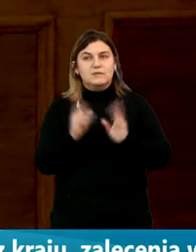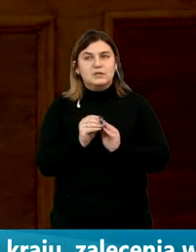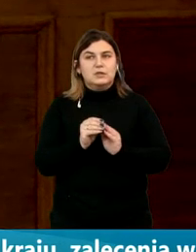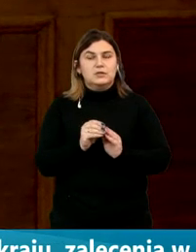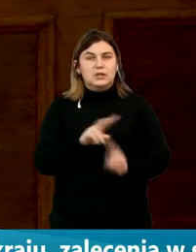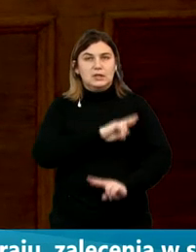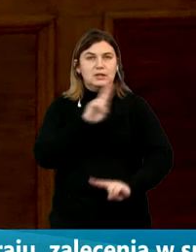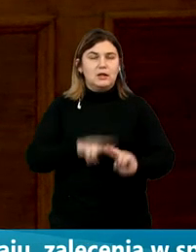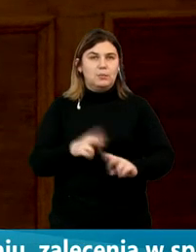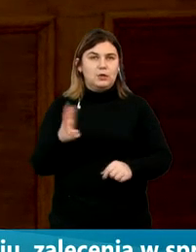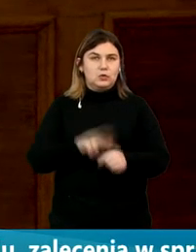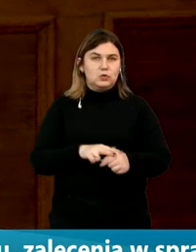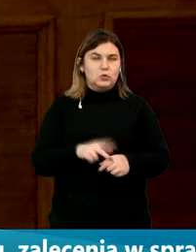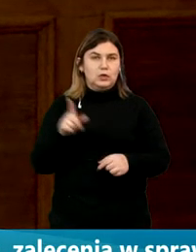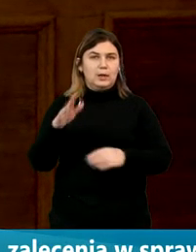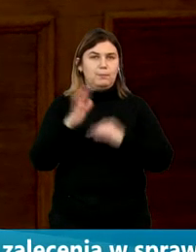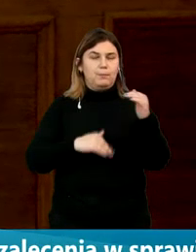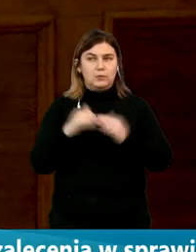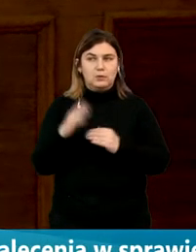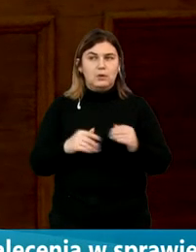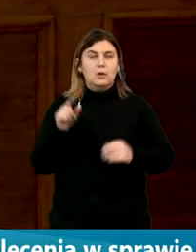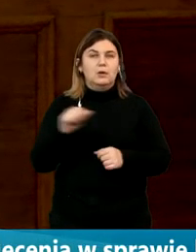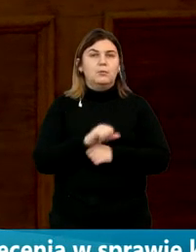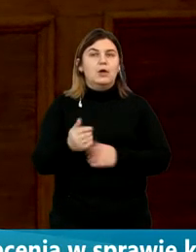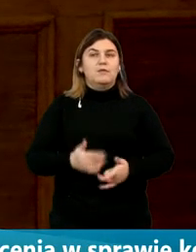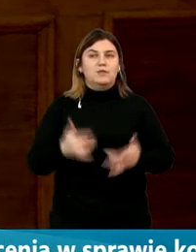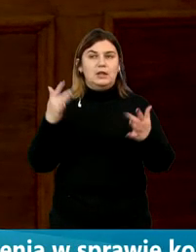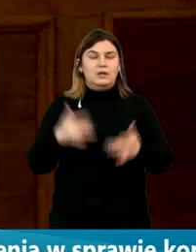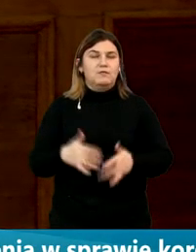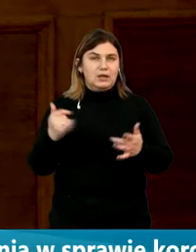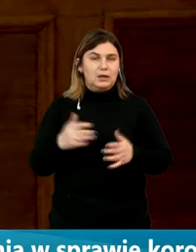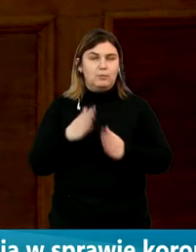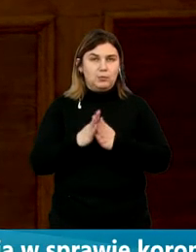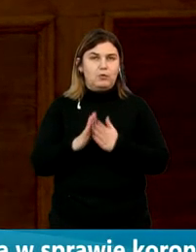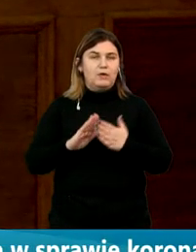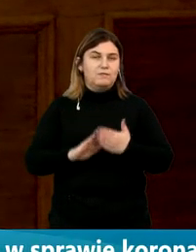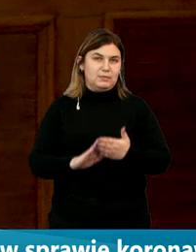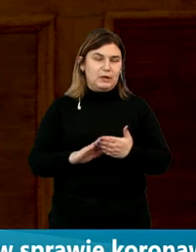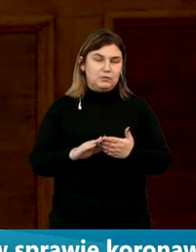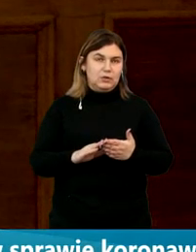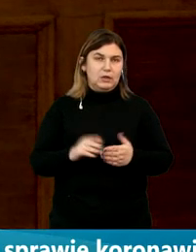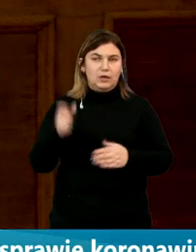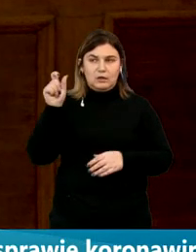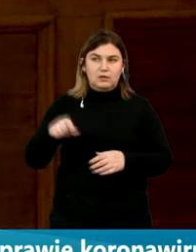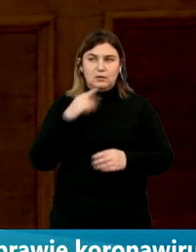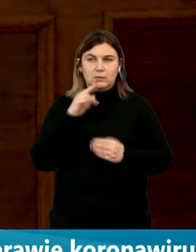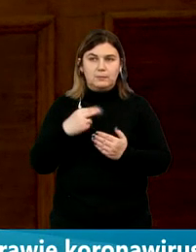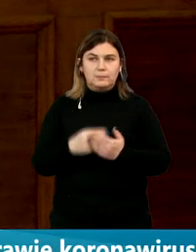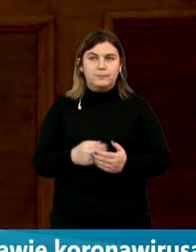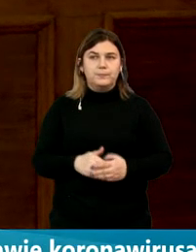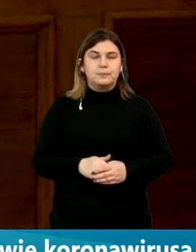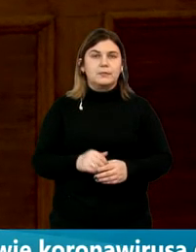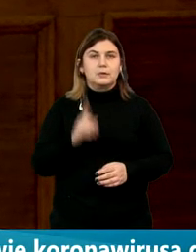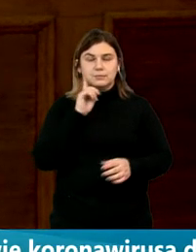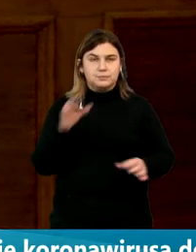są objęte naszymi inwestycjami, bo ich jest setki, więc proszę wybaczyć, pozwolę sobie indywidualnie odpowiedzieć. Pan